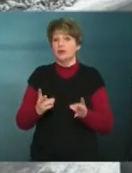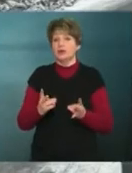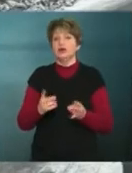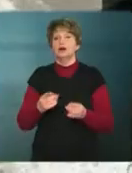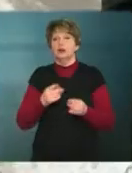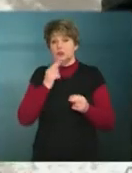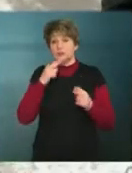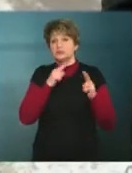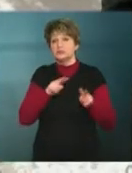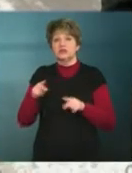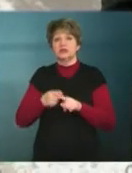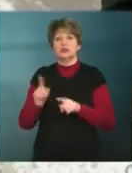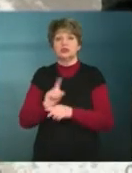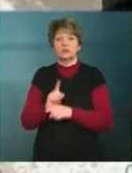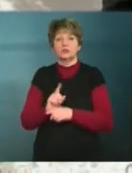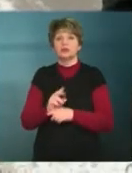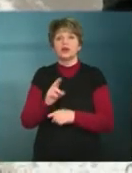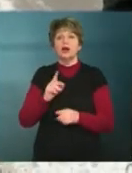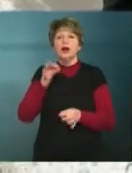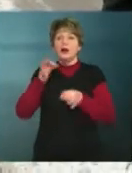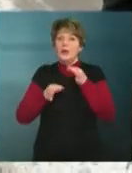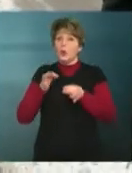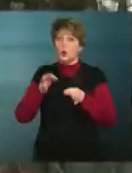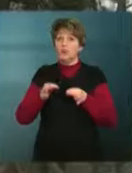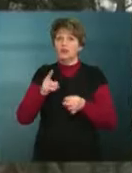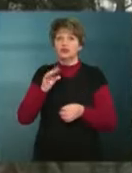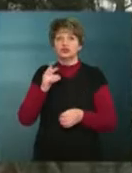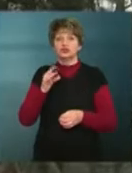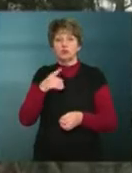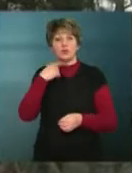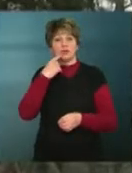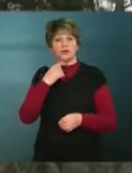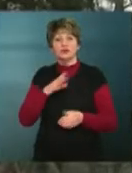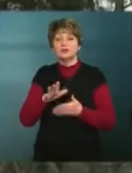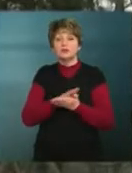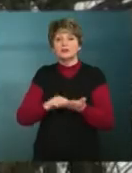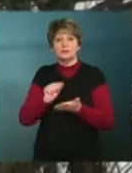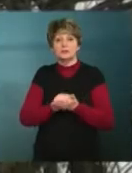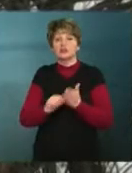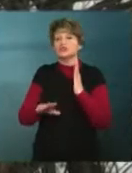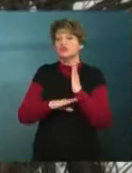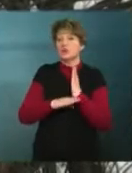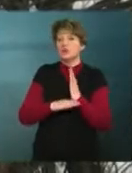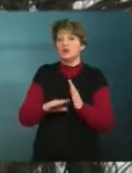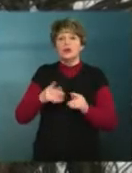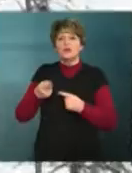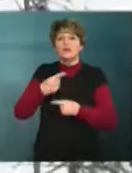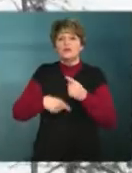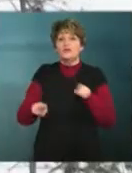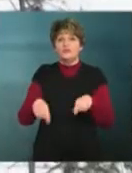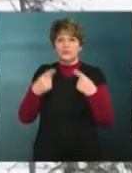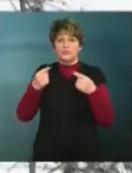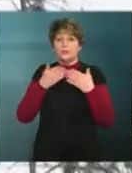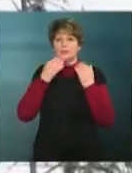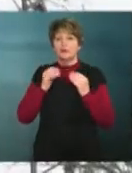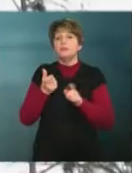цих нормативів. Еколог Сергій Дешлюк зауважує, пошкоджені від сніголаму сосни не підлягають відновленню і